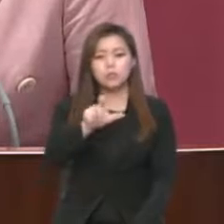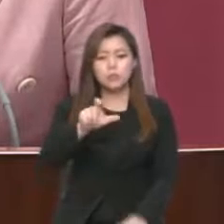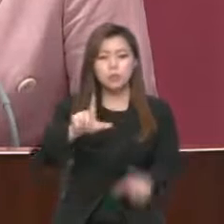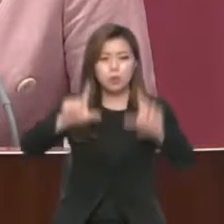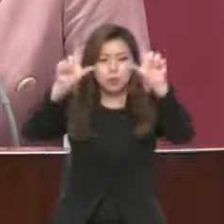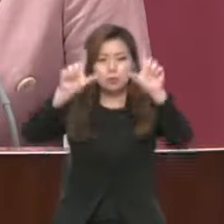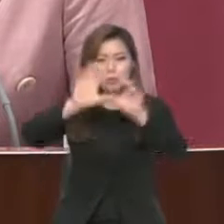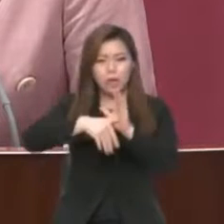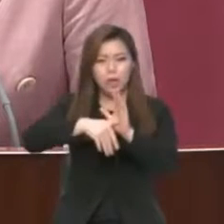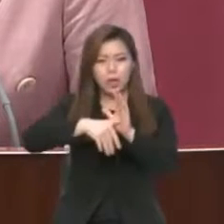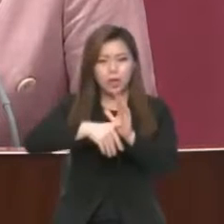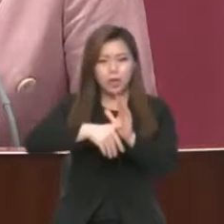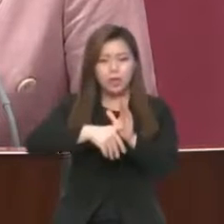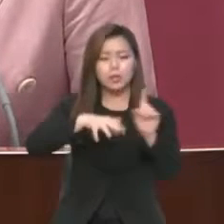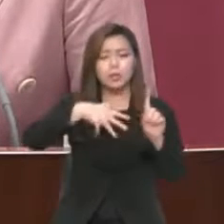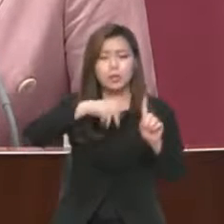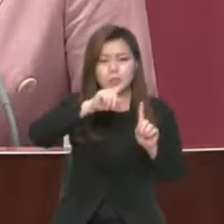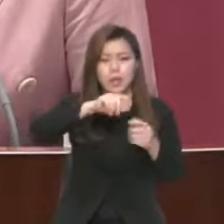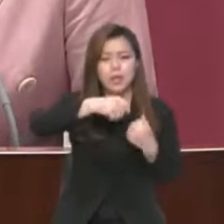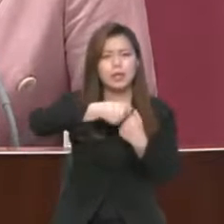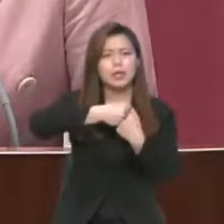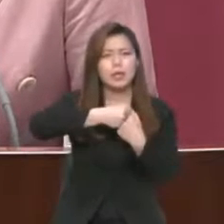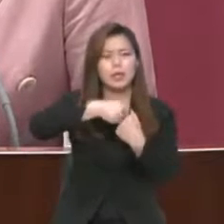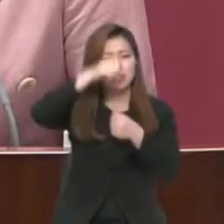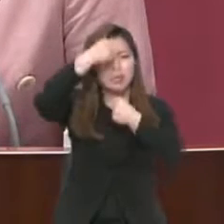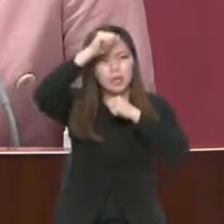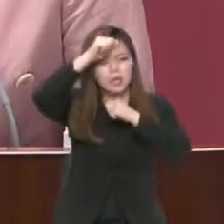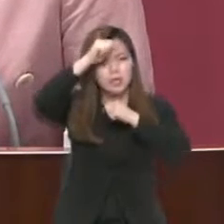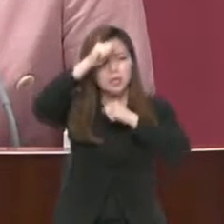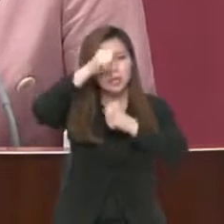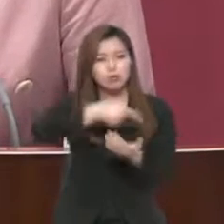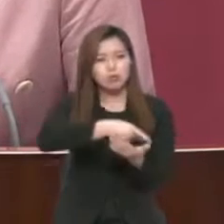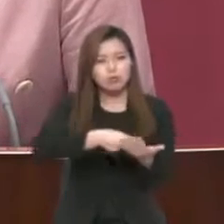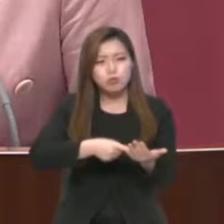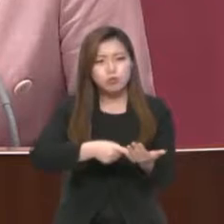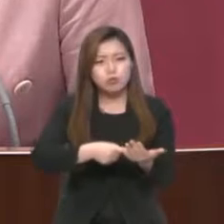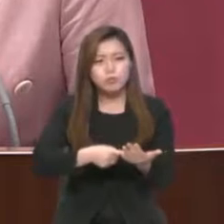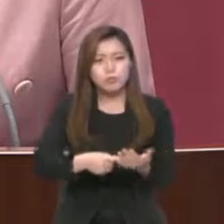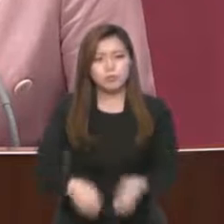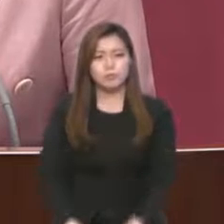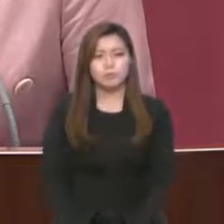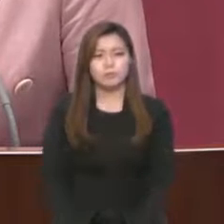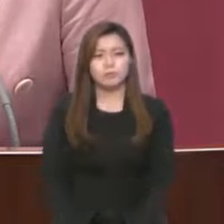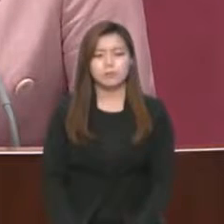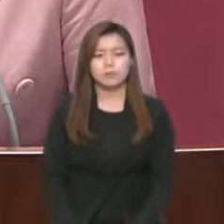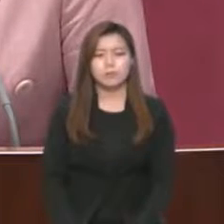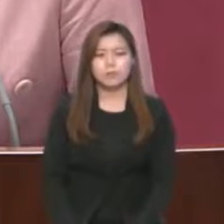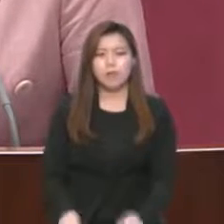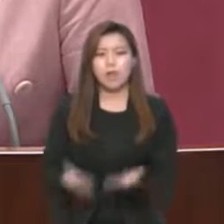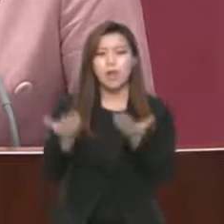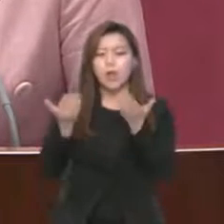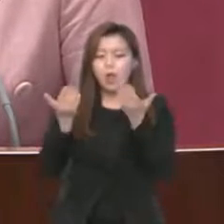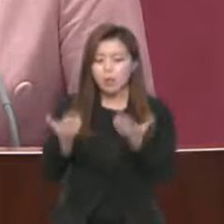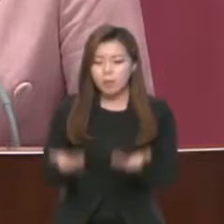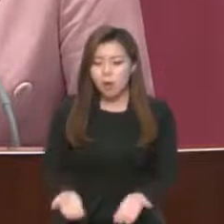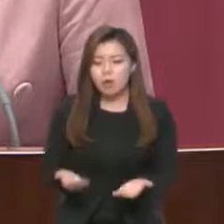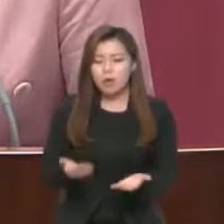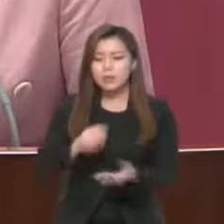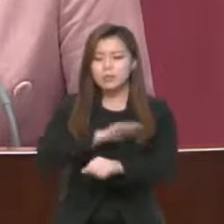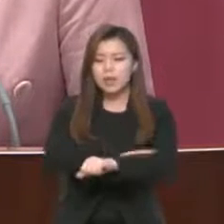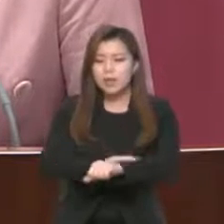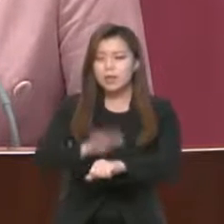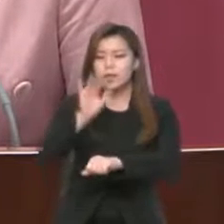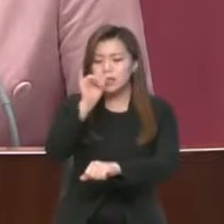다리 수술을 했고요. 또 2016년에 나머지 다리도 수술을 해야 된다는. 병가 처리가 제대로 되었는지를 확인하신 적이